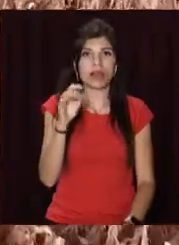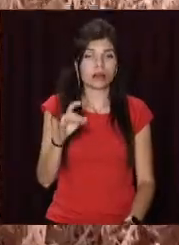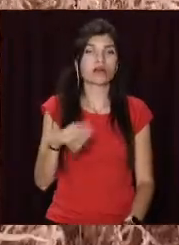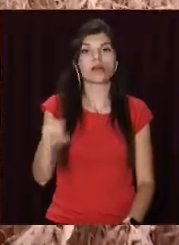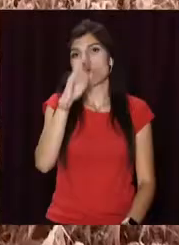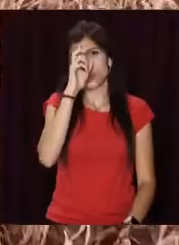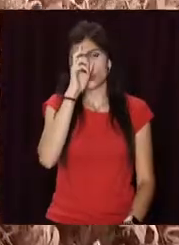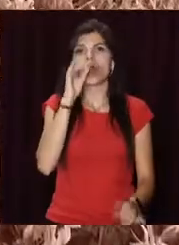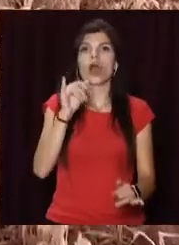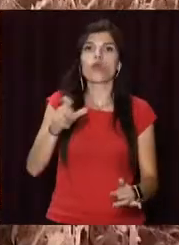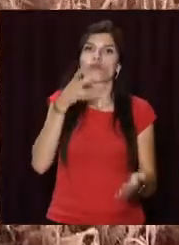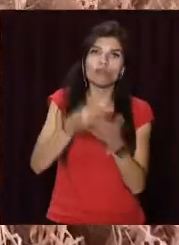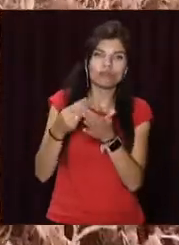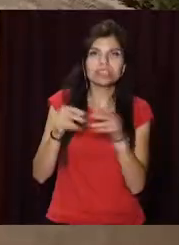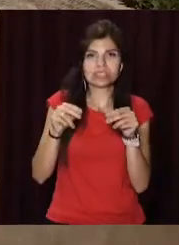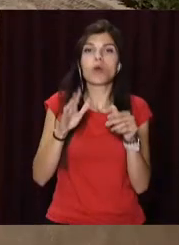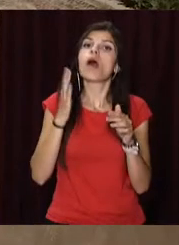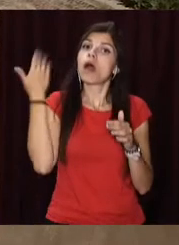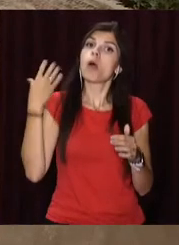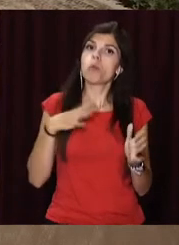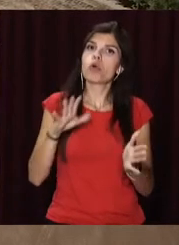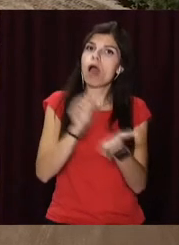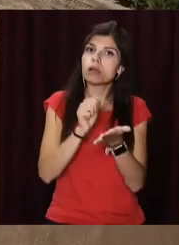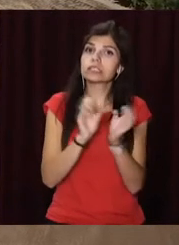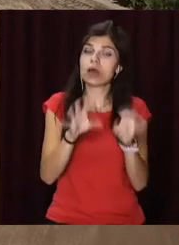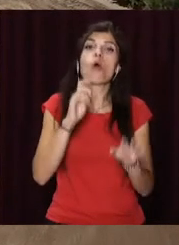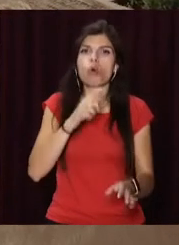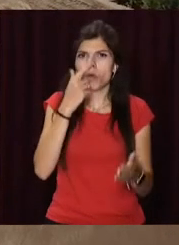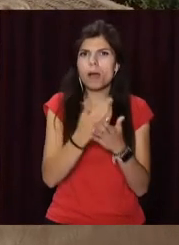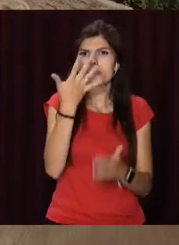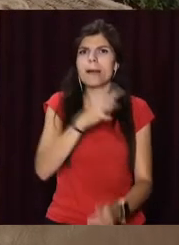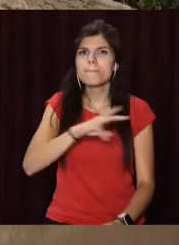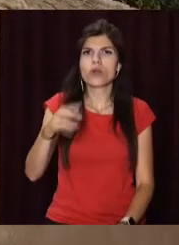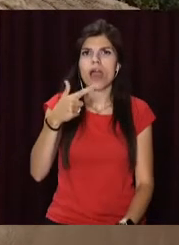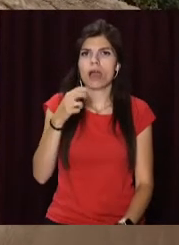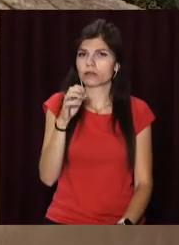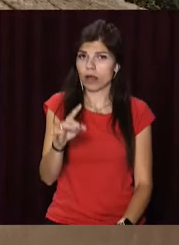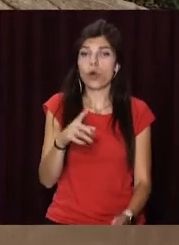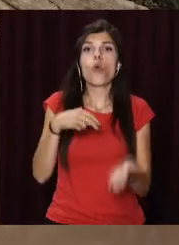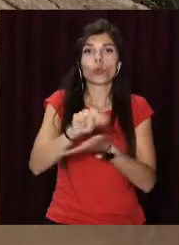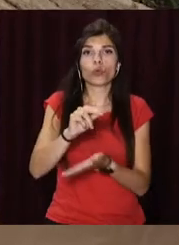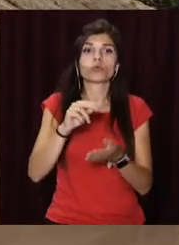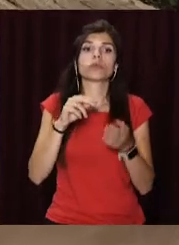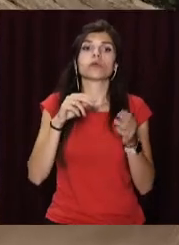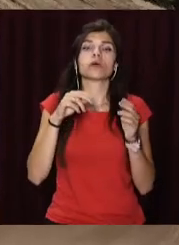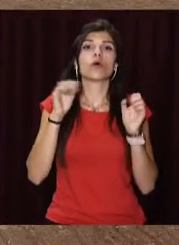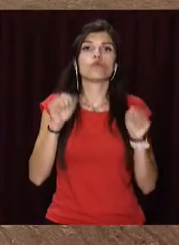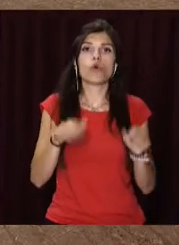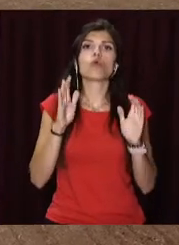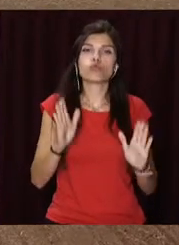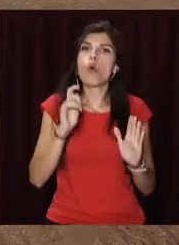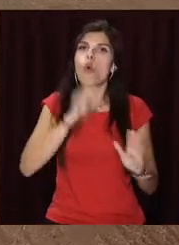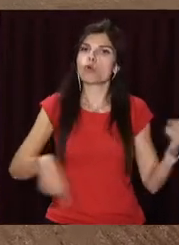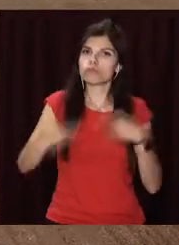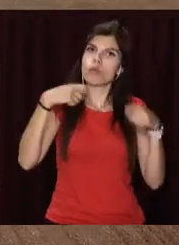гектарів. Комунальні та державні землі дозволяється лише здавати в оренду. Їх в Україні понад 5 мільйонів гектарів. Купувати наділи можуть